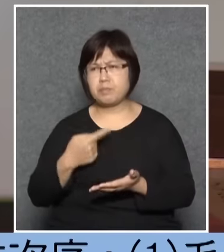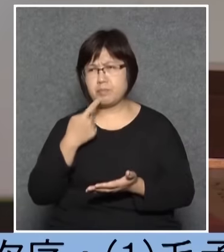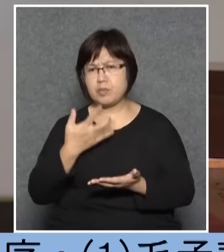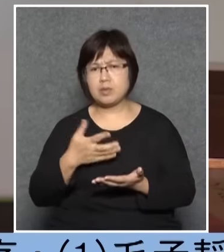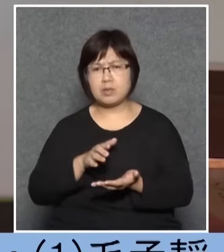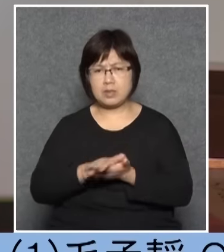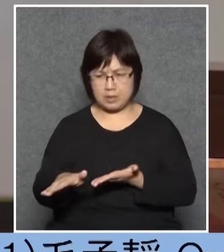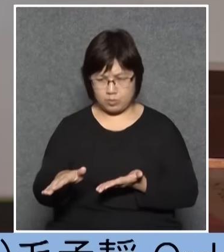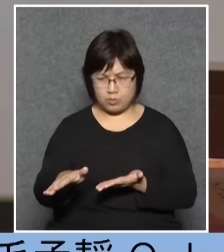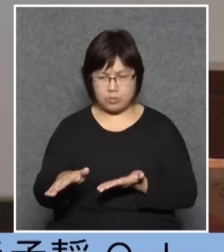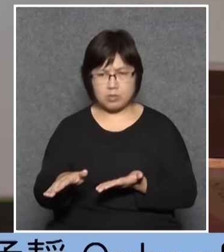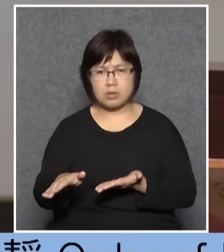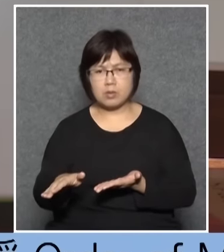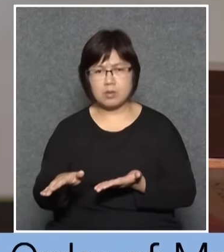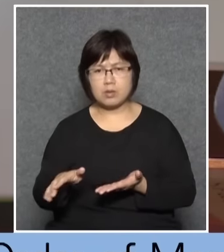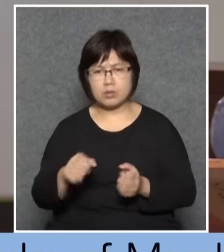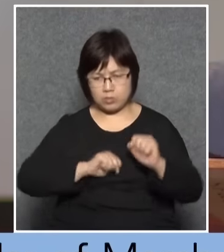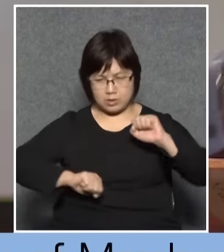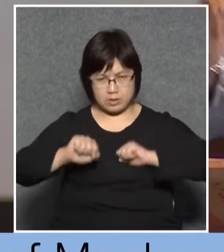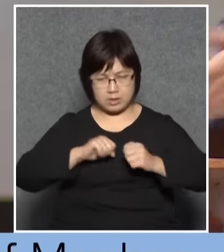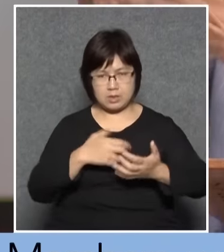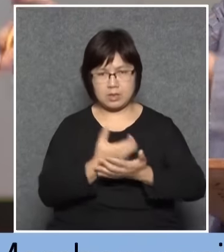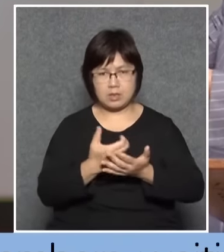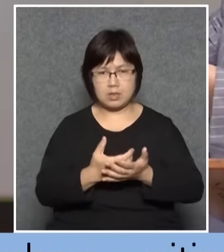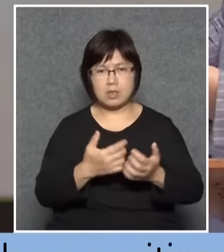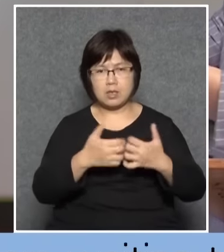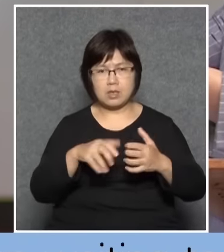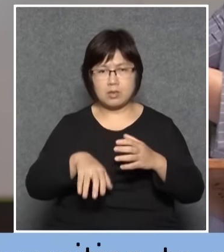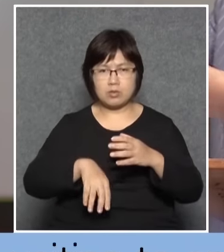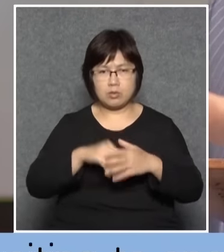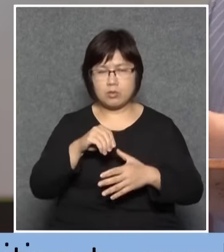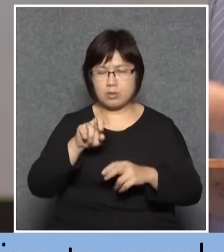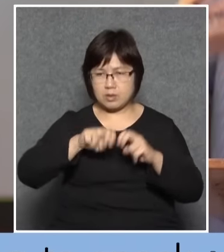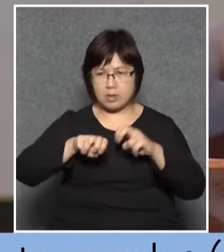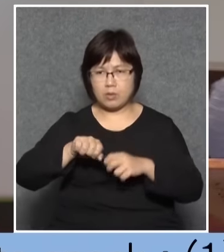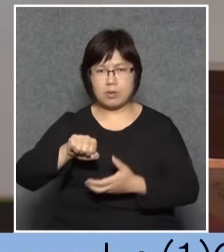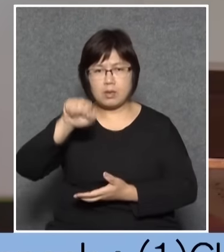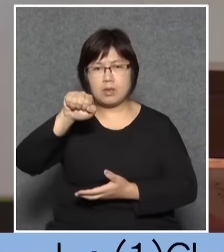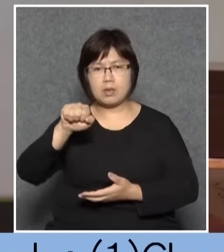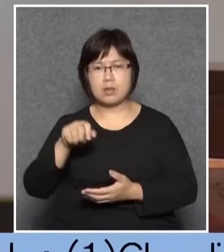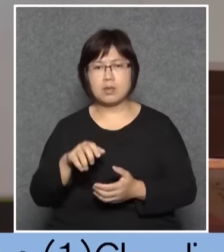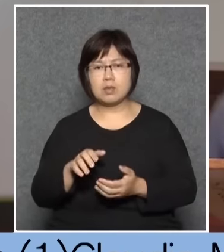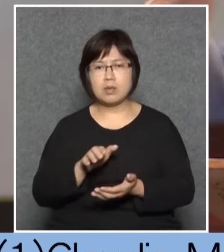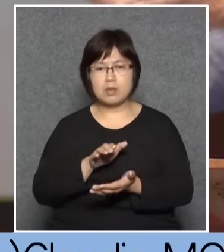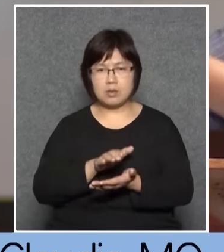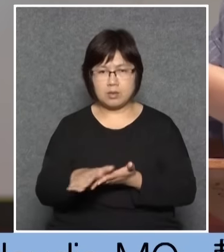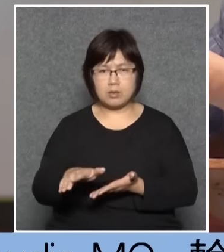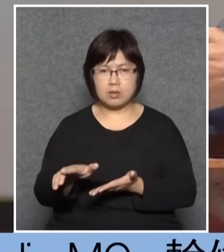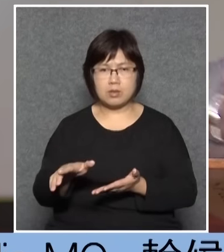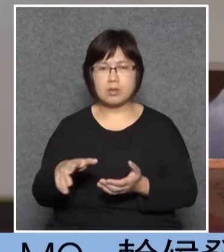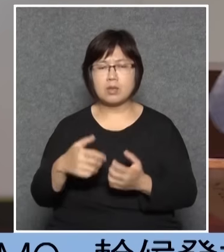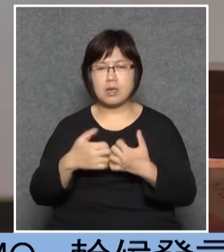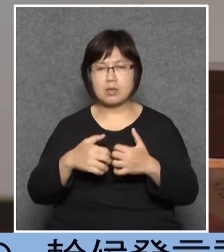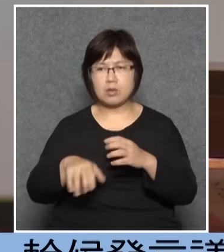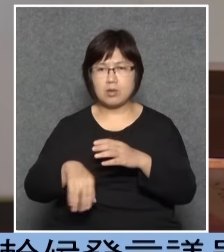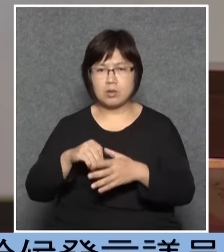銷係動詞，器材取出手令係咩啊？即係撤銷個器材取出手令，